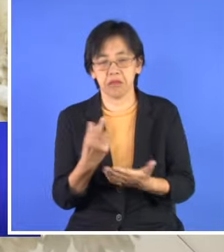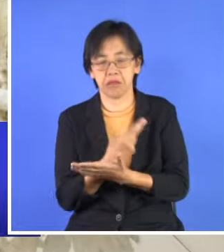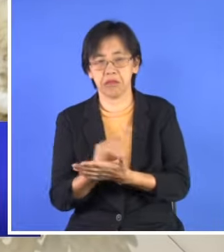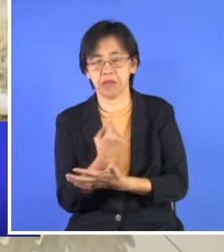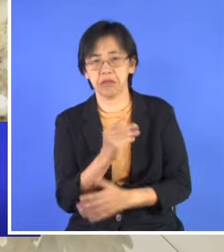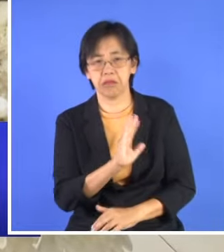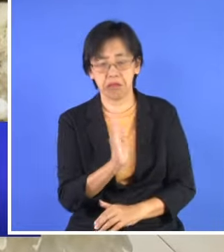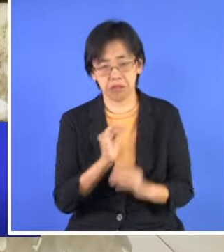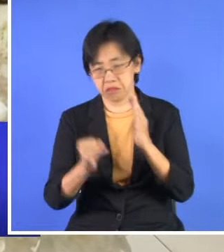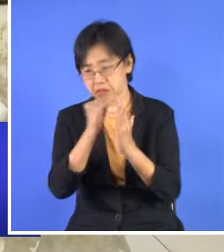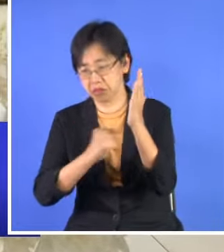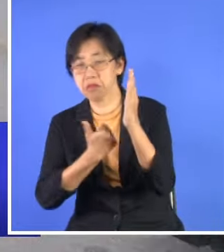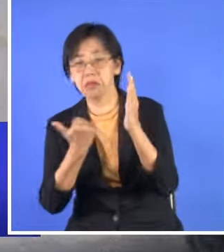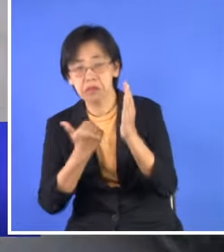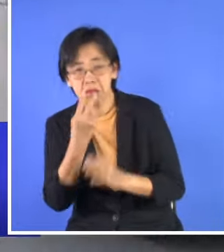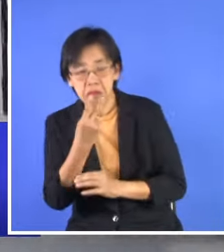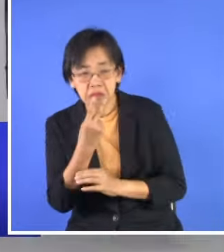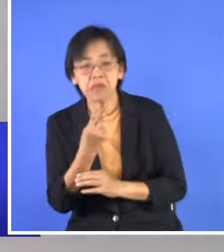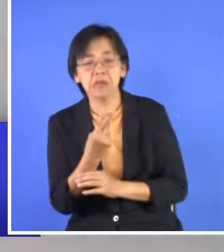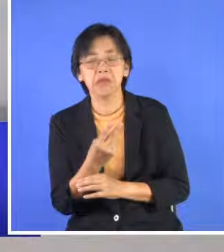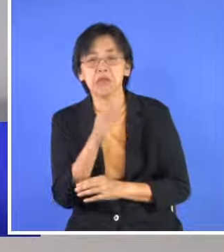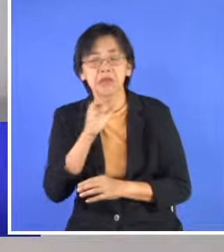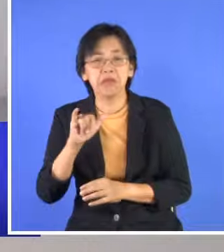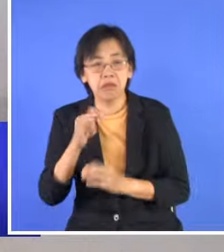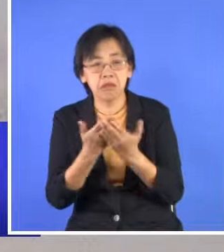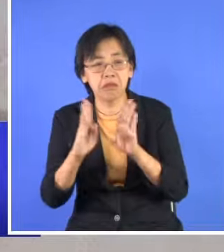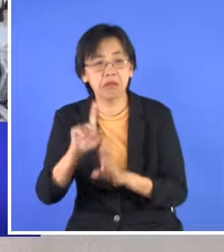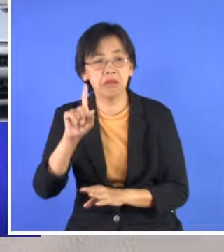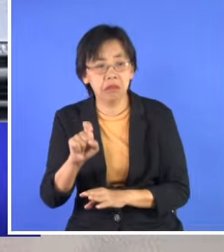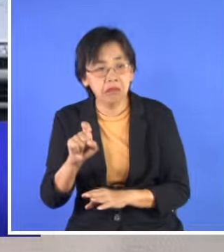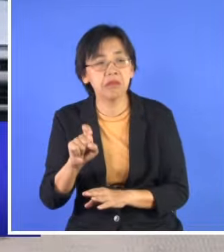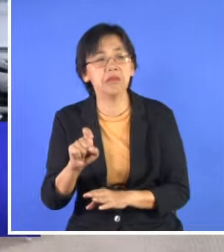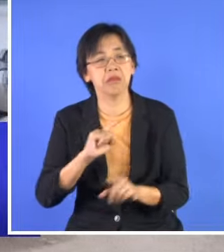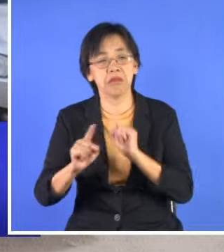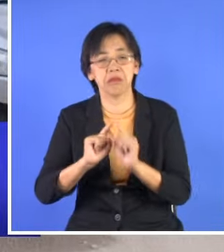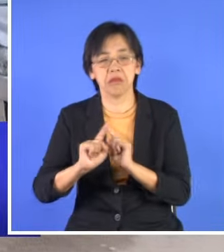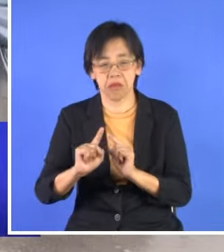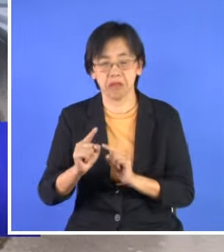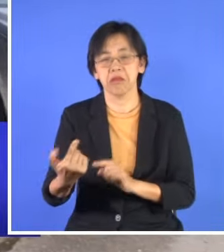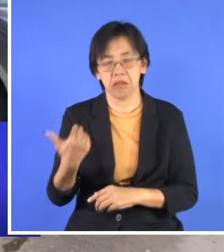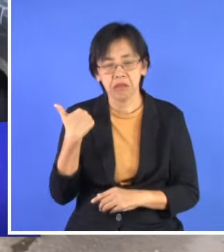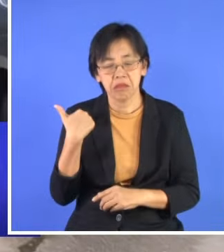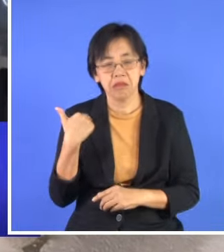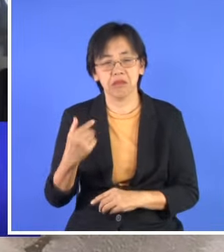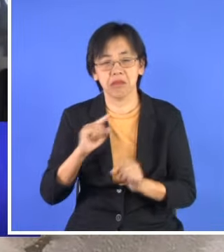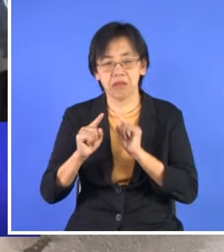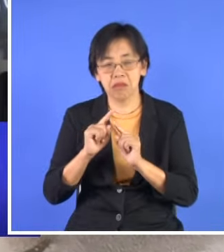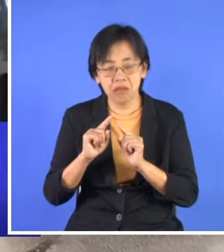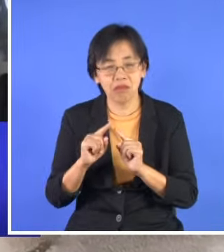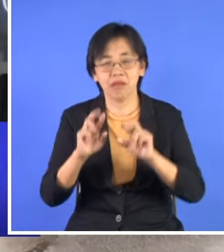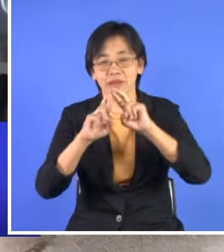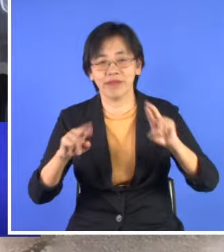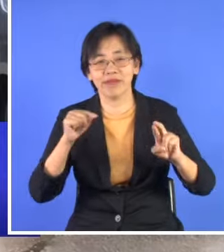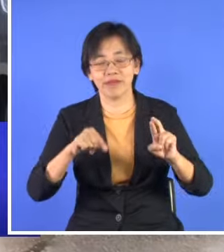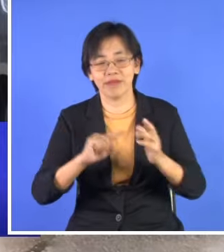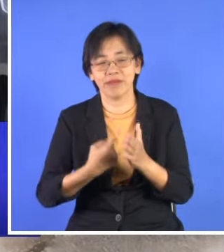ต่างจังหวัดเนี่ยคนที่เขาบอกว่าเนี่ยมีญาติเสียนะครับแล้วก็ติดต่อมานะครับให้ไปทำศพให้คือร้านที่ว่านี้เขาเ